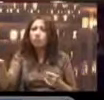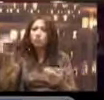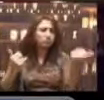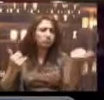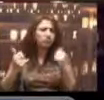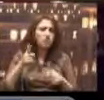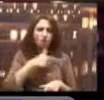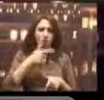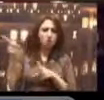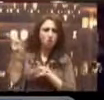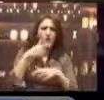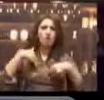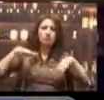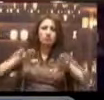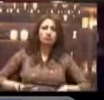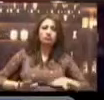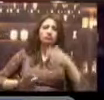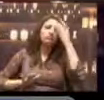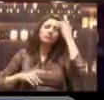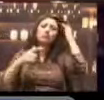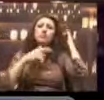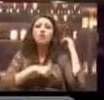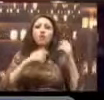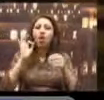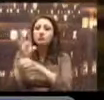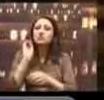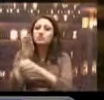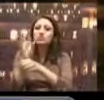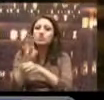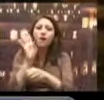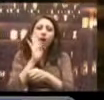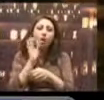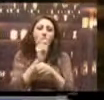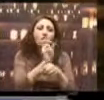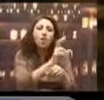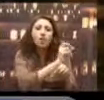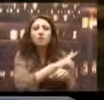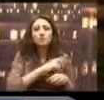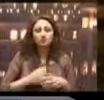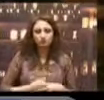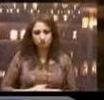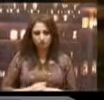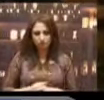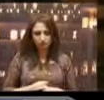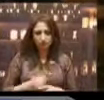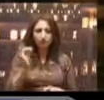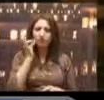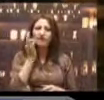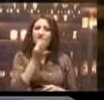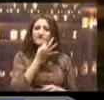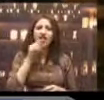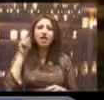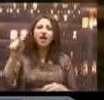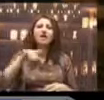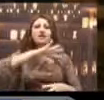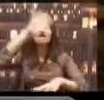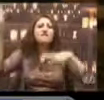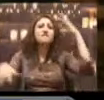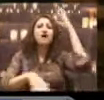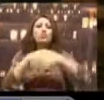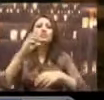المخرجين اللي بيهتموا قوي بتوجيه الممثل. هي فوضى كان صوره لواقع الفساد اللي موجود في